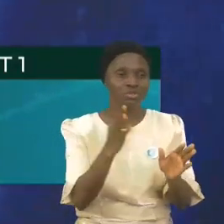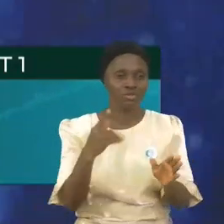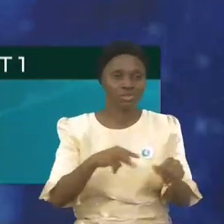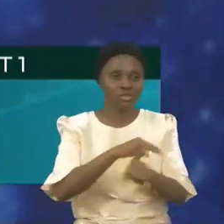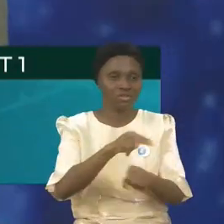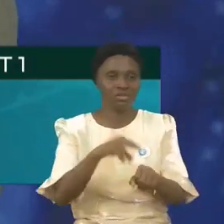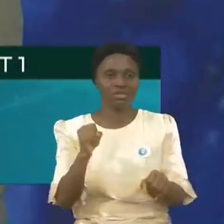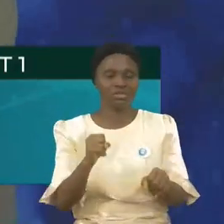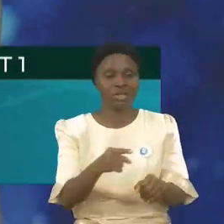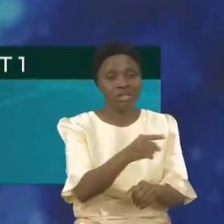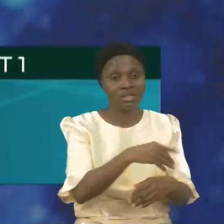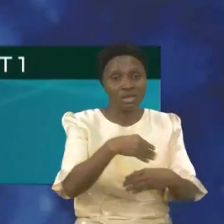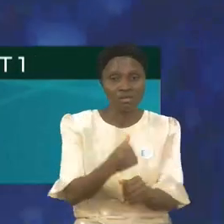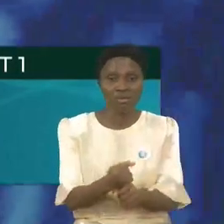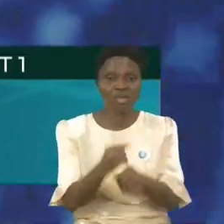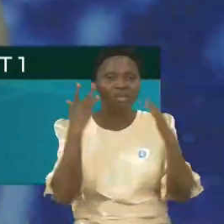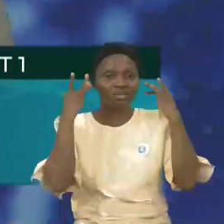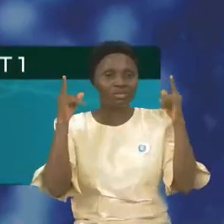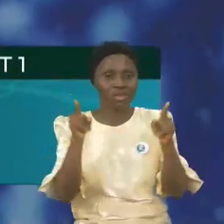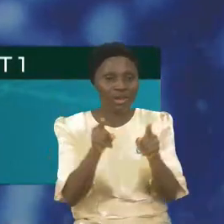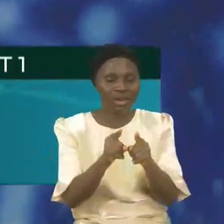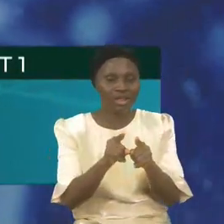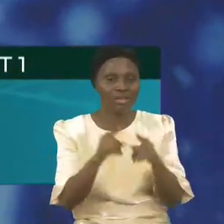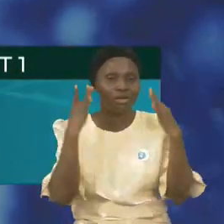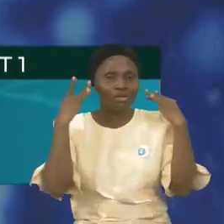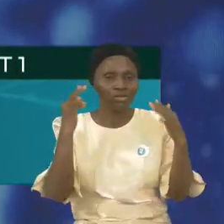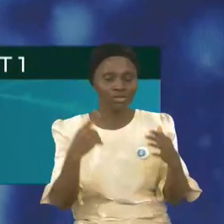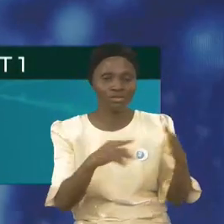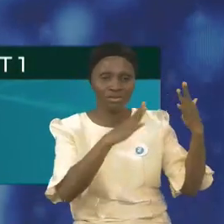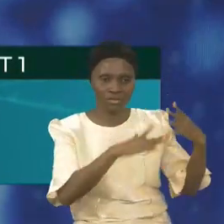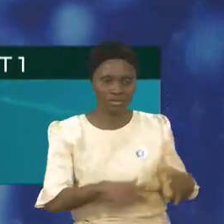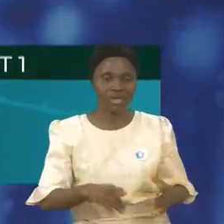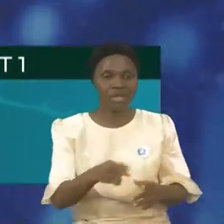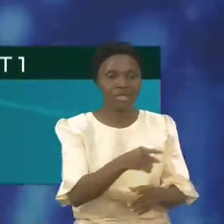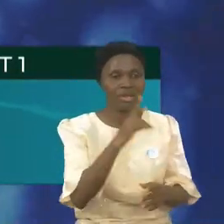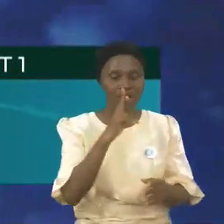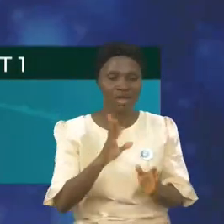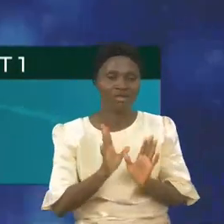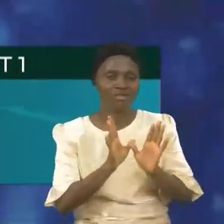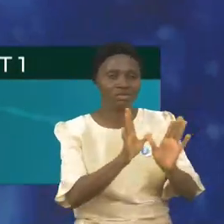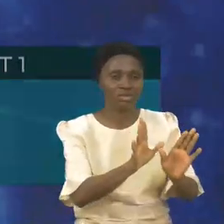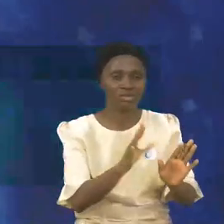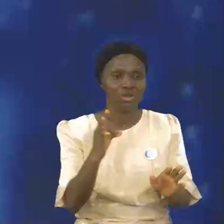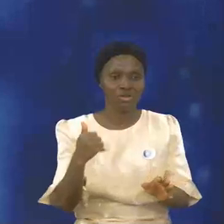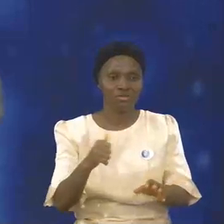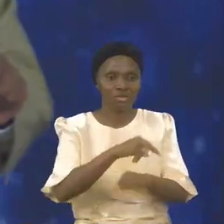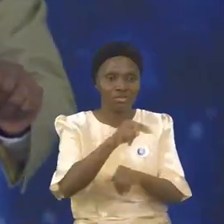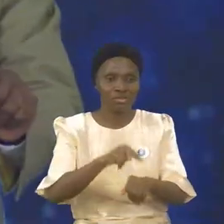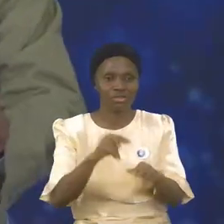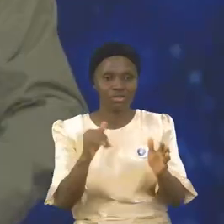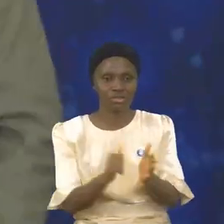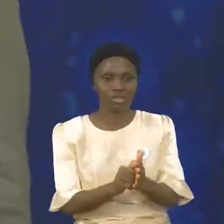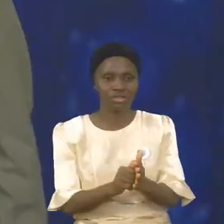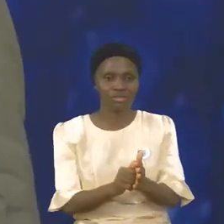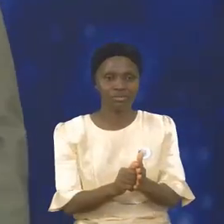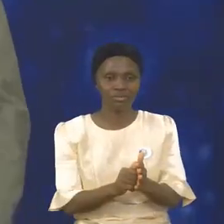calcium des nations et il faut de grands tumultes ils